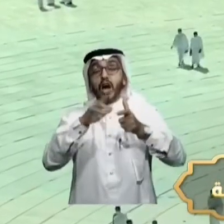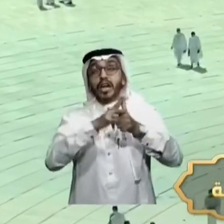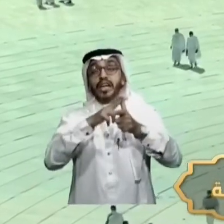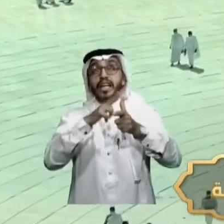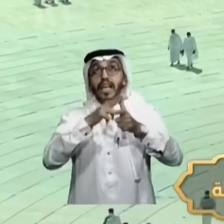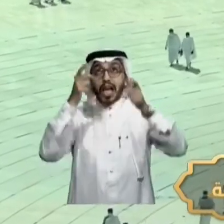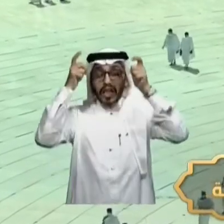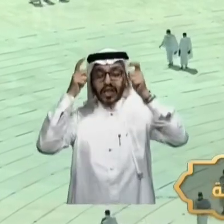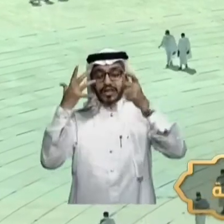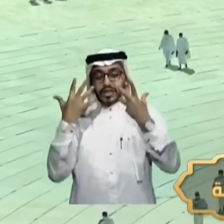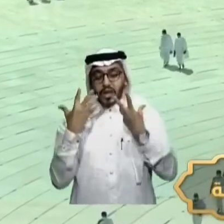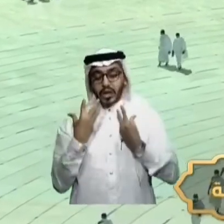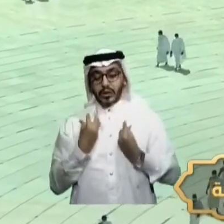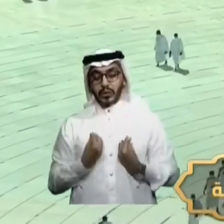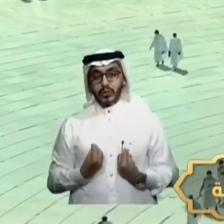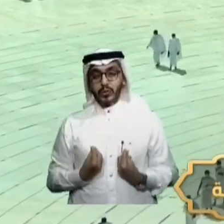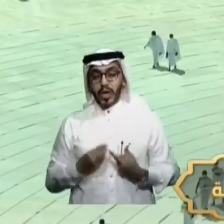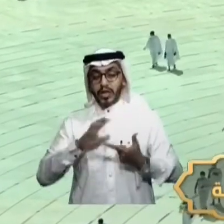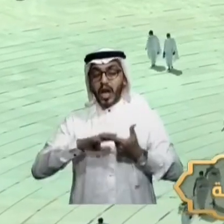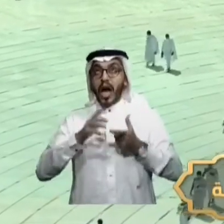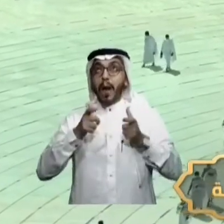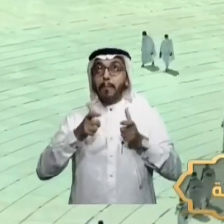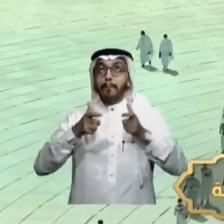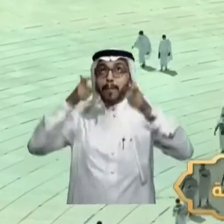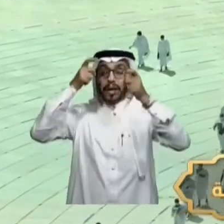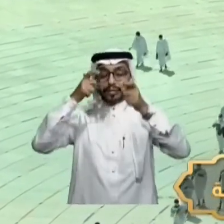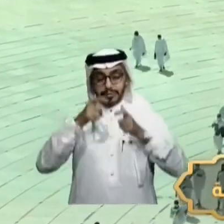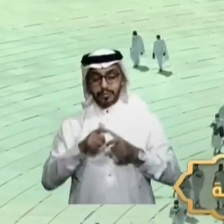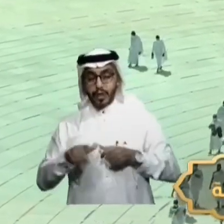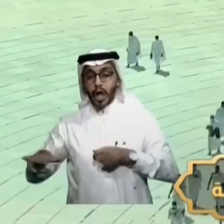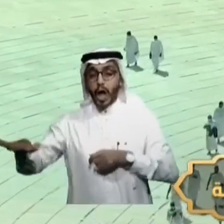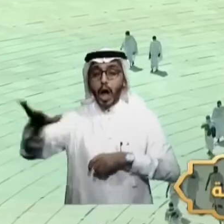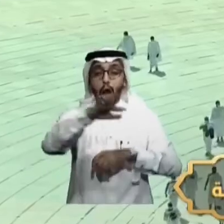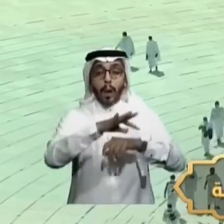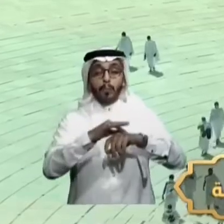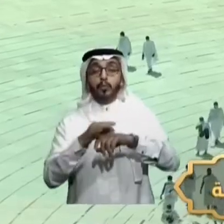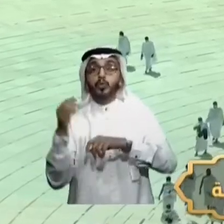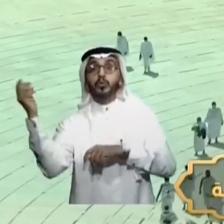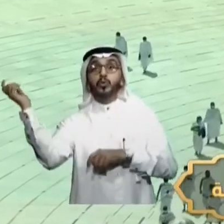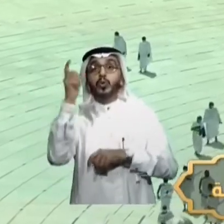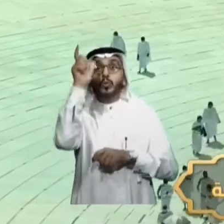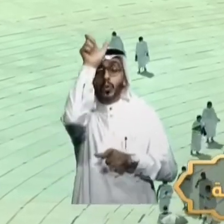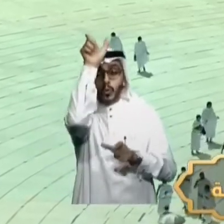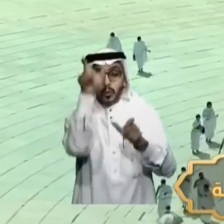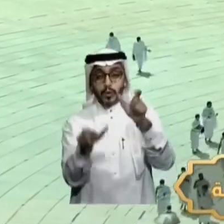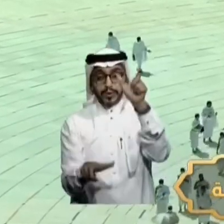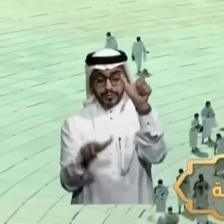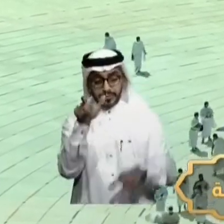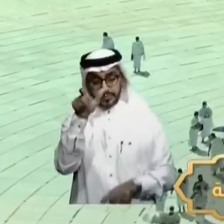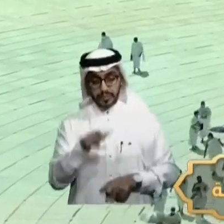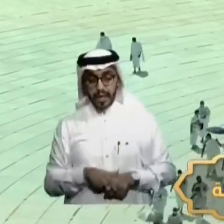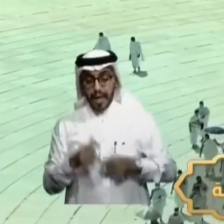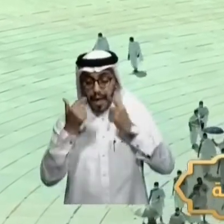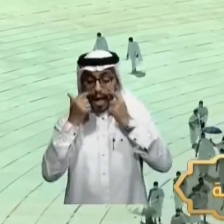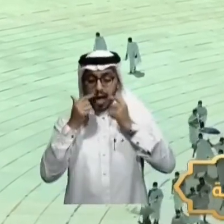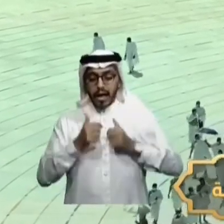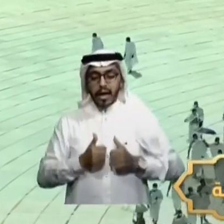تاج سكينة وجلال. أيها المسلمون، في غمار